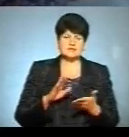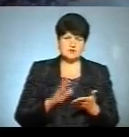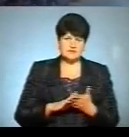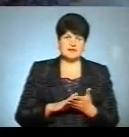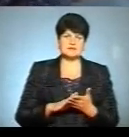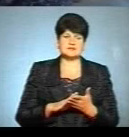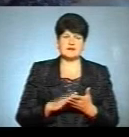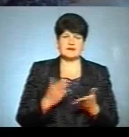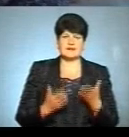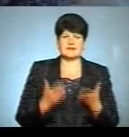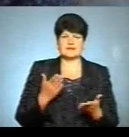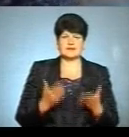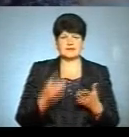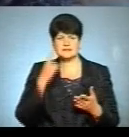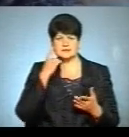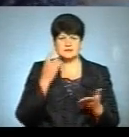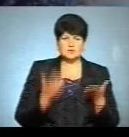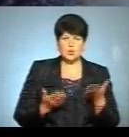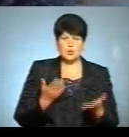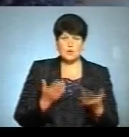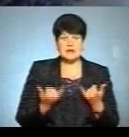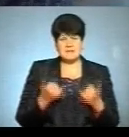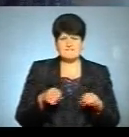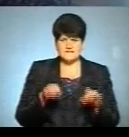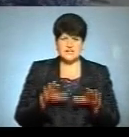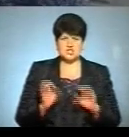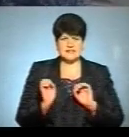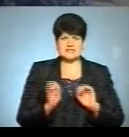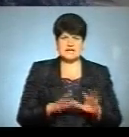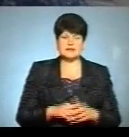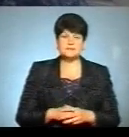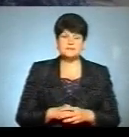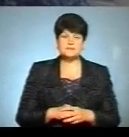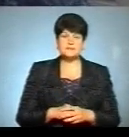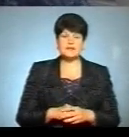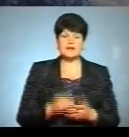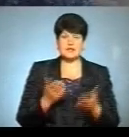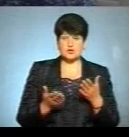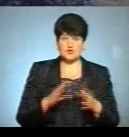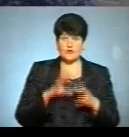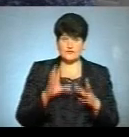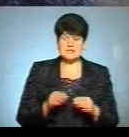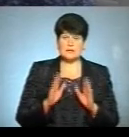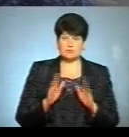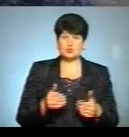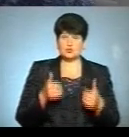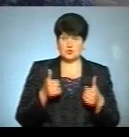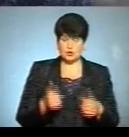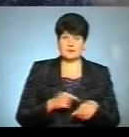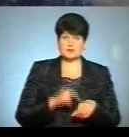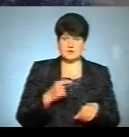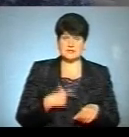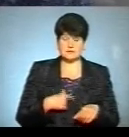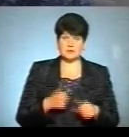на донору, я і так думала про це, а тепер вирішила здати. Так, якщо буде все добре, добре себе почуватиму,